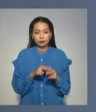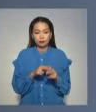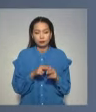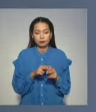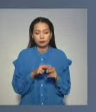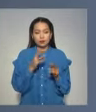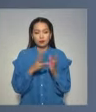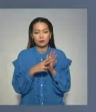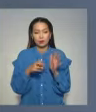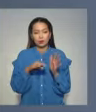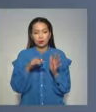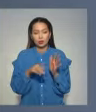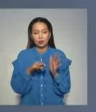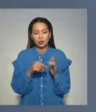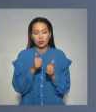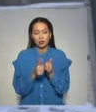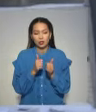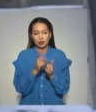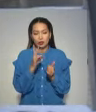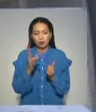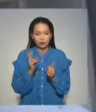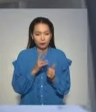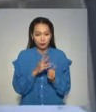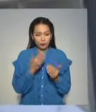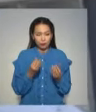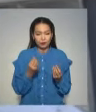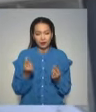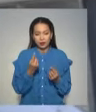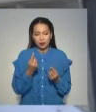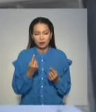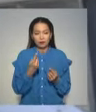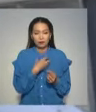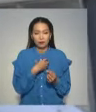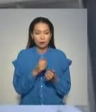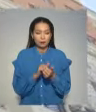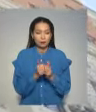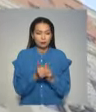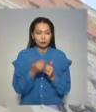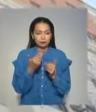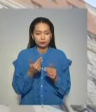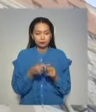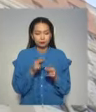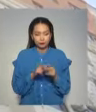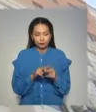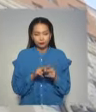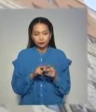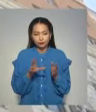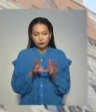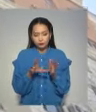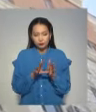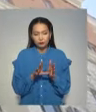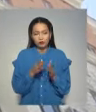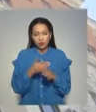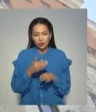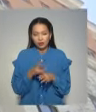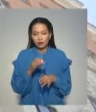3800 тенге с каждой квартиры. Есть еще один нюанс. Замены требовали агрегаты частично. Не во всех подъездах,